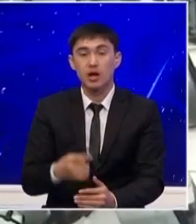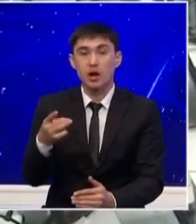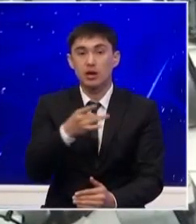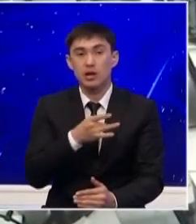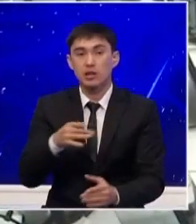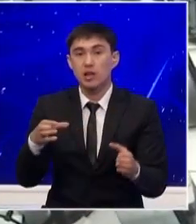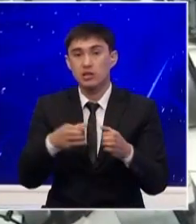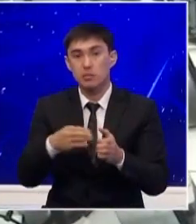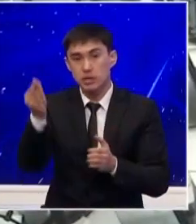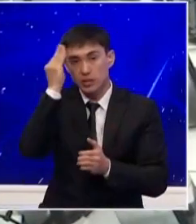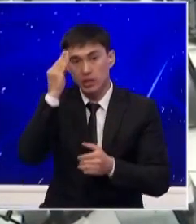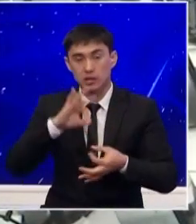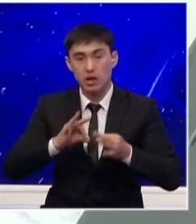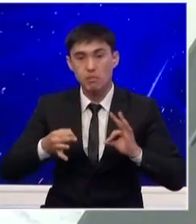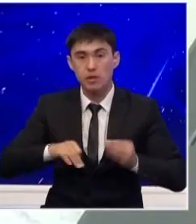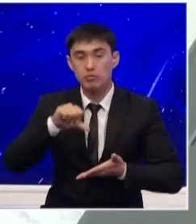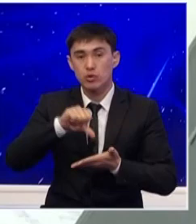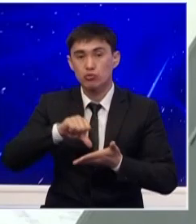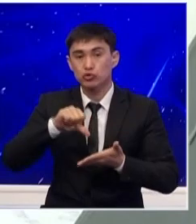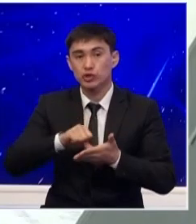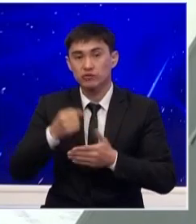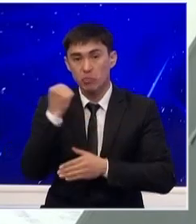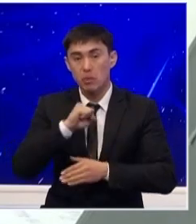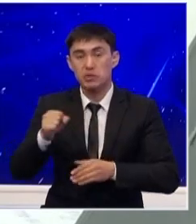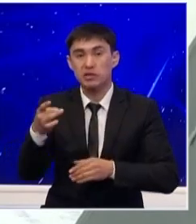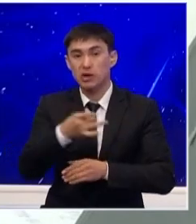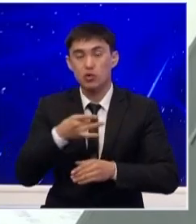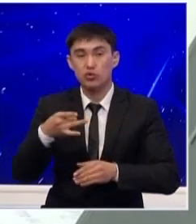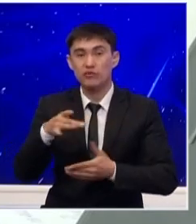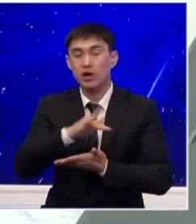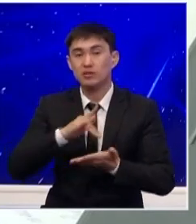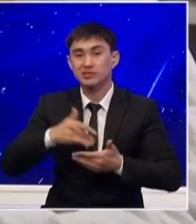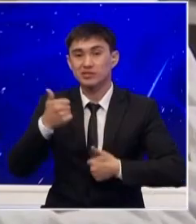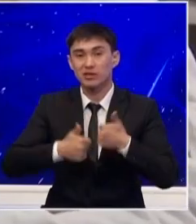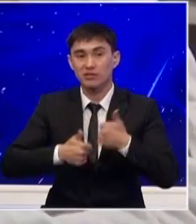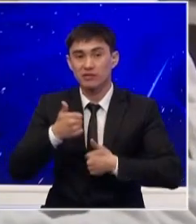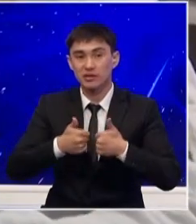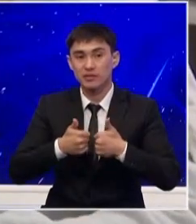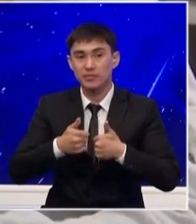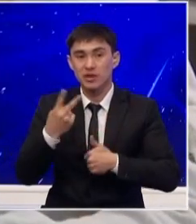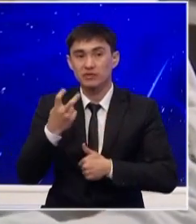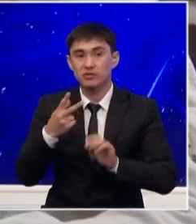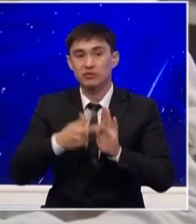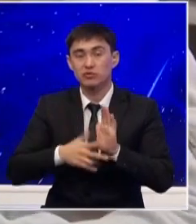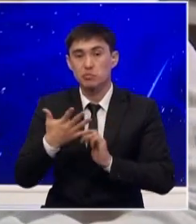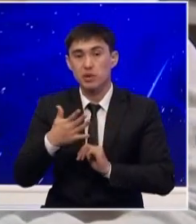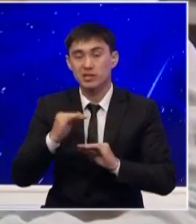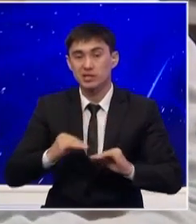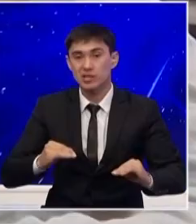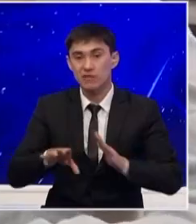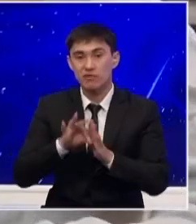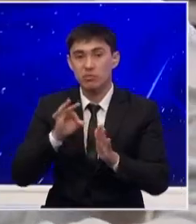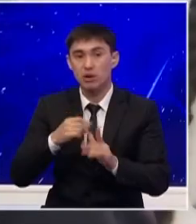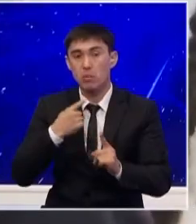региональном этапе интеллектуальной олимпиады принимают участие победители районных и городских соревнований. 285 школьников